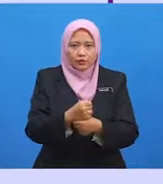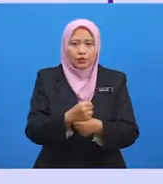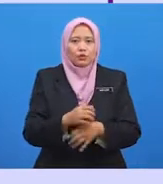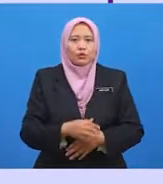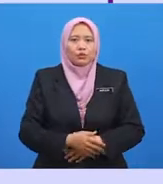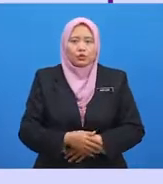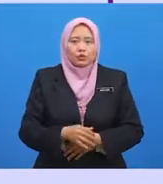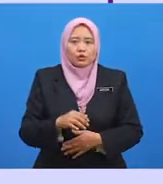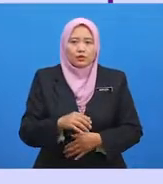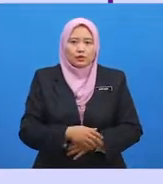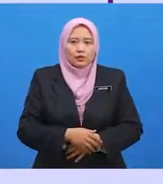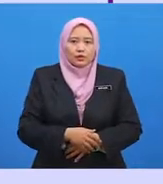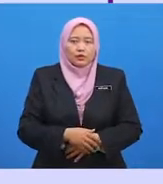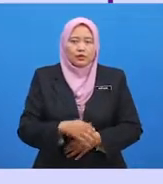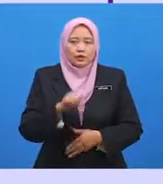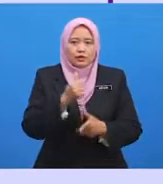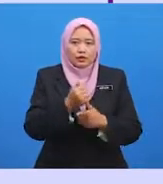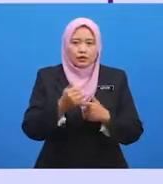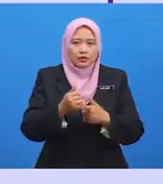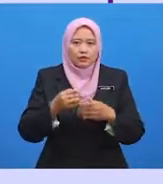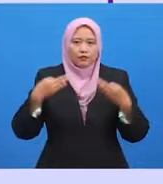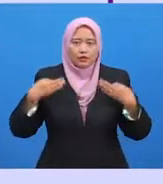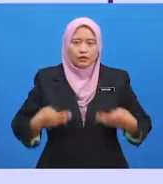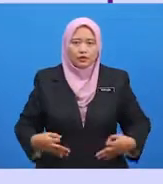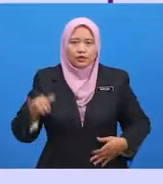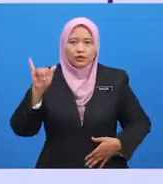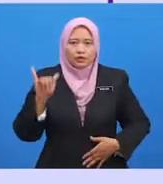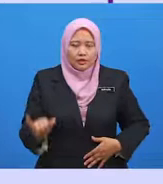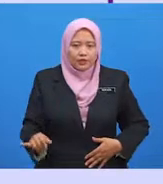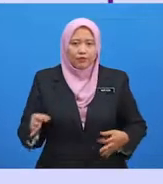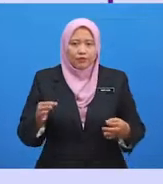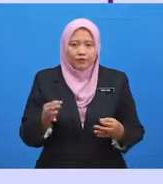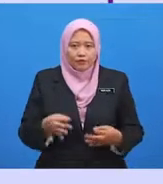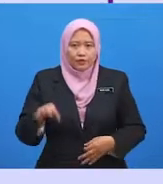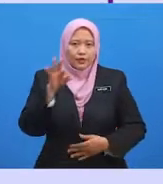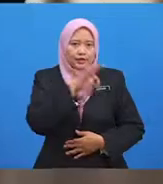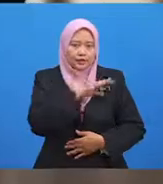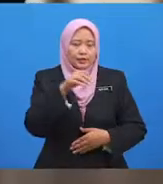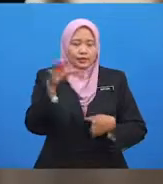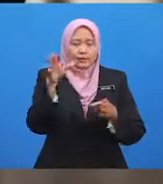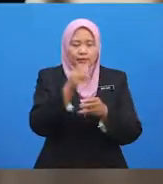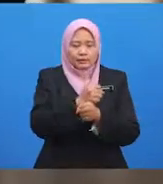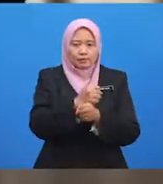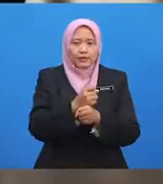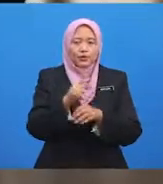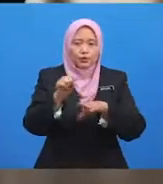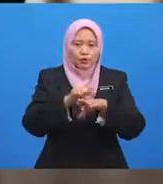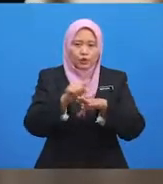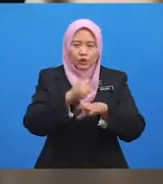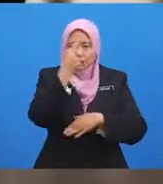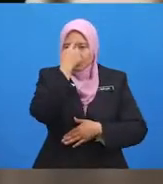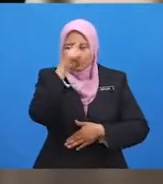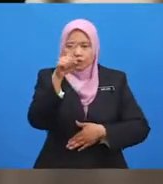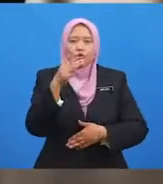kenyal yang manfaatnya dapat digunakan untuk kebaikan jadi disini